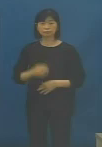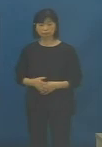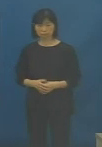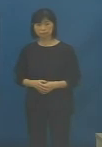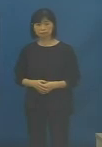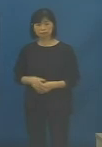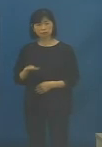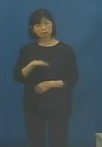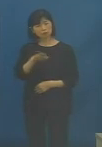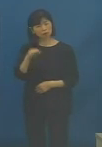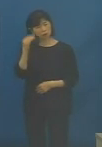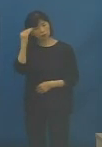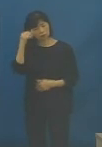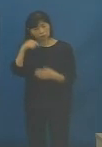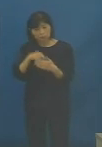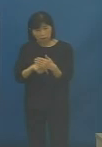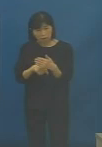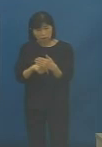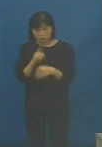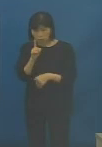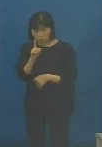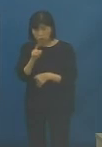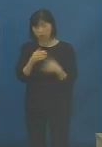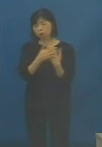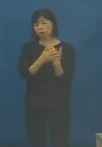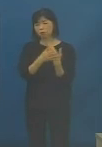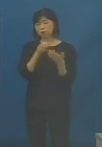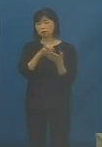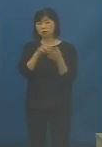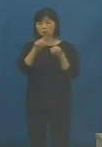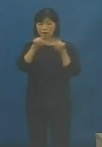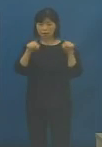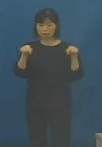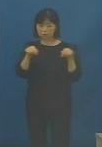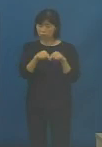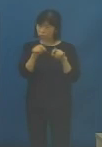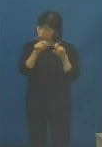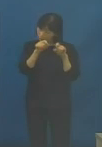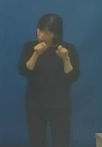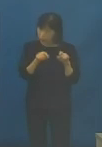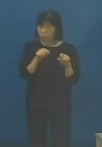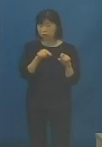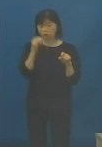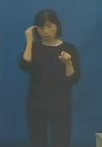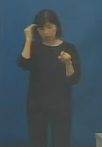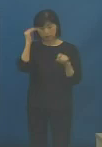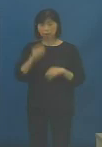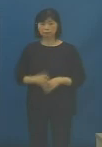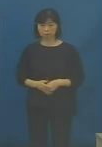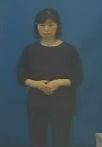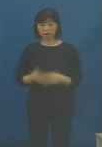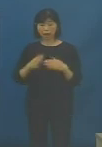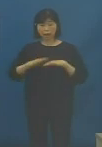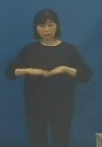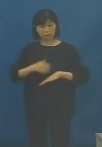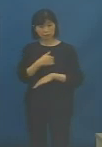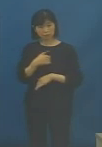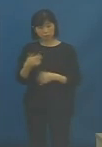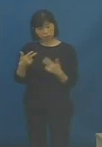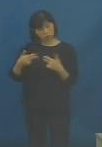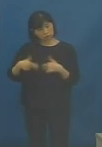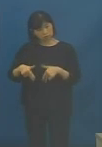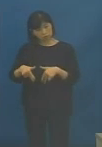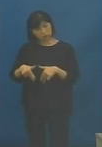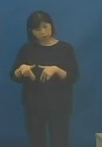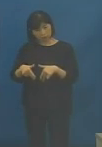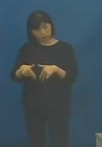さん困ったうちの一つは療養証明書の問題は確かに困ったし、それから安心できるシステム設計っていうのをどう組んでいく